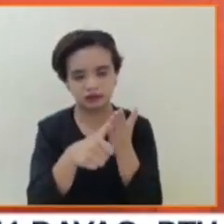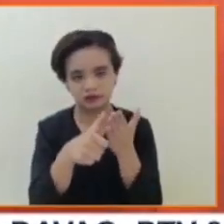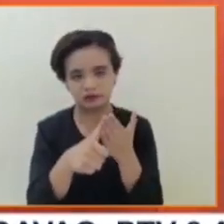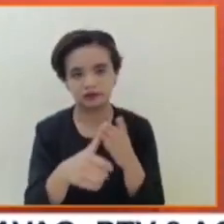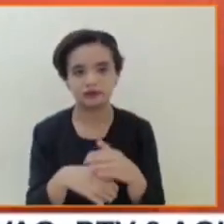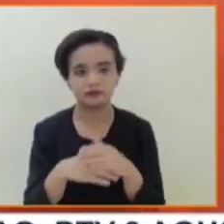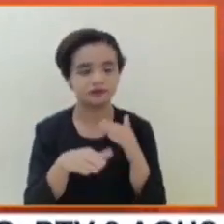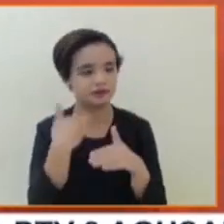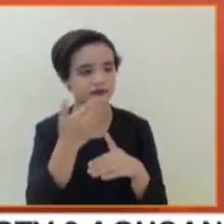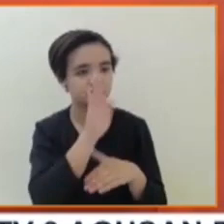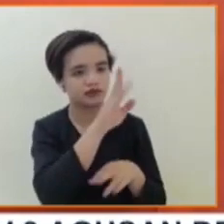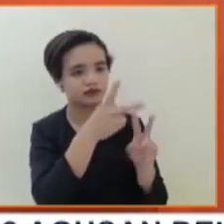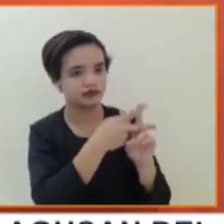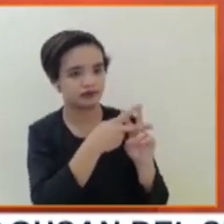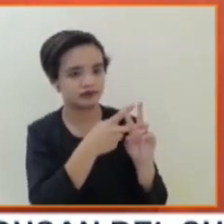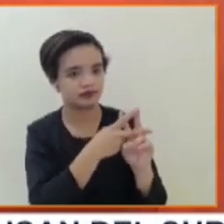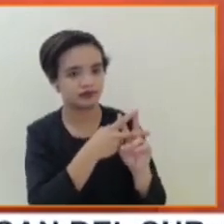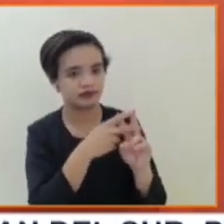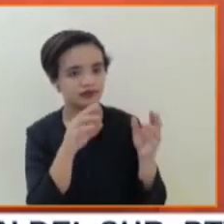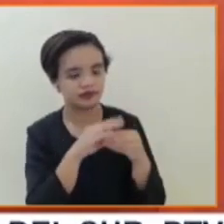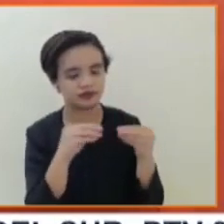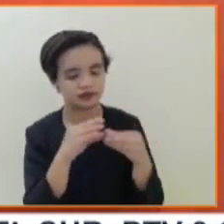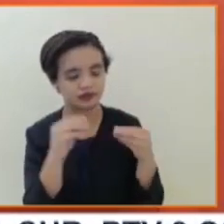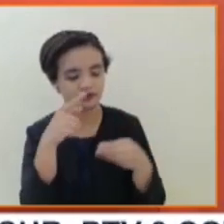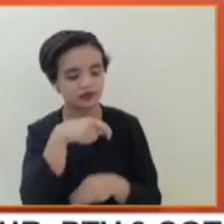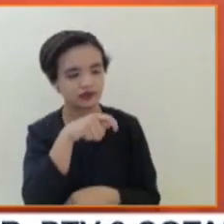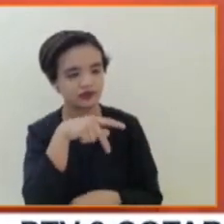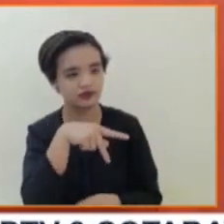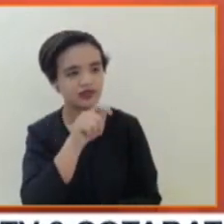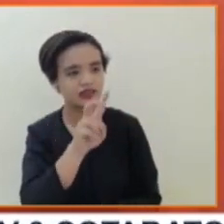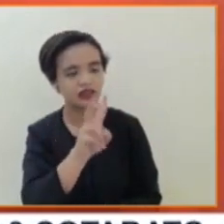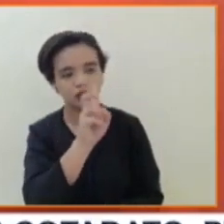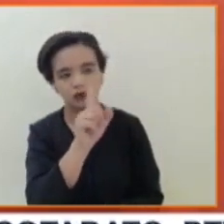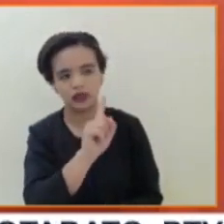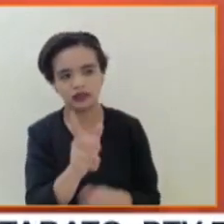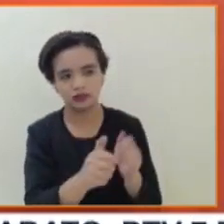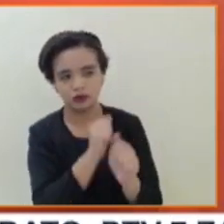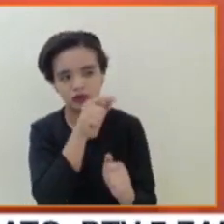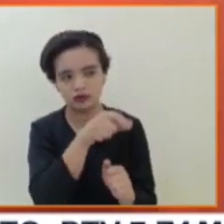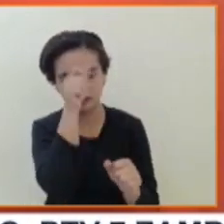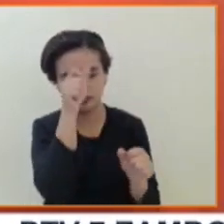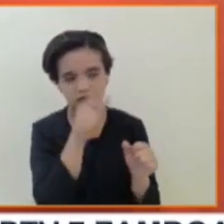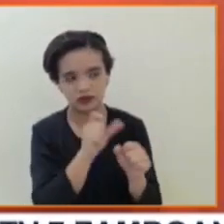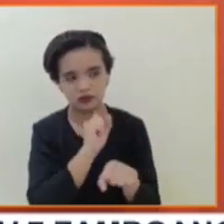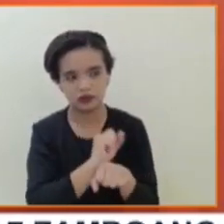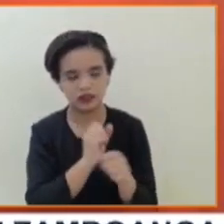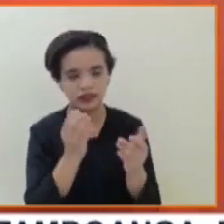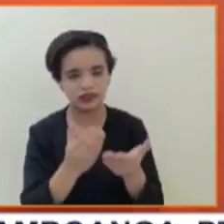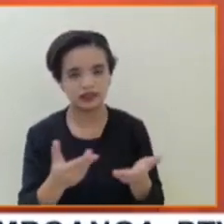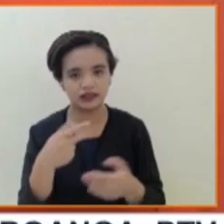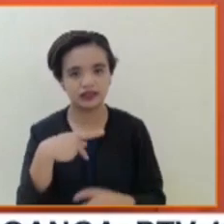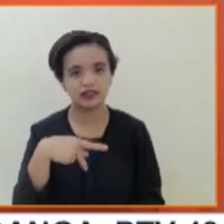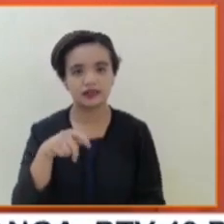hashtag kwentong PTV, Anjun. Anong pinaka-memorable experience mo dito nung nagtatrabaho ka sa PTV? Basically,